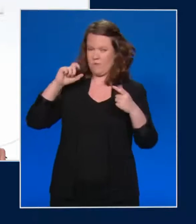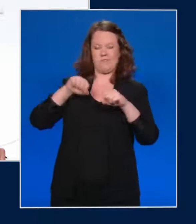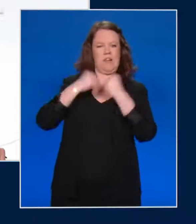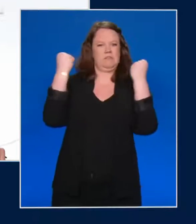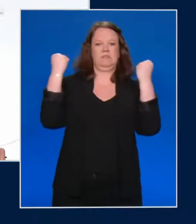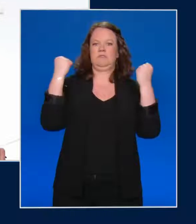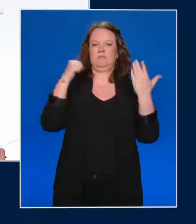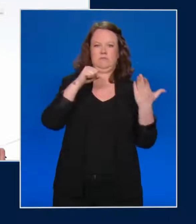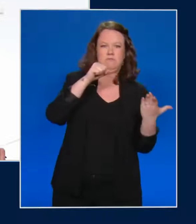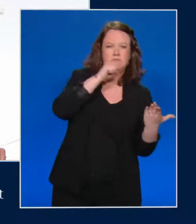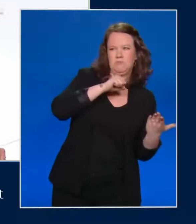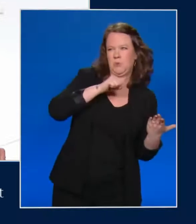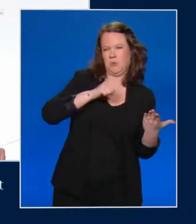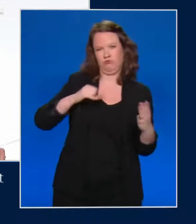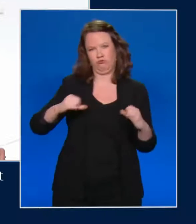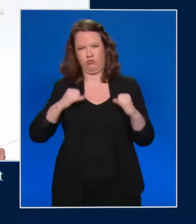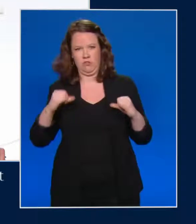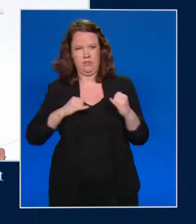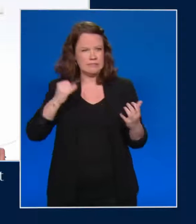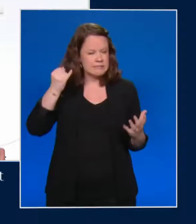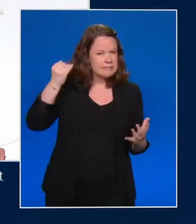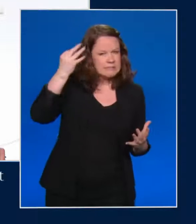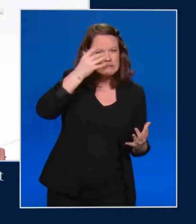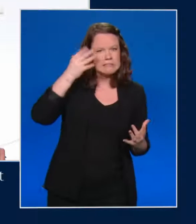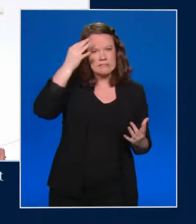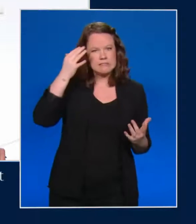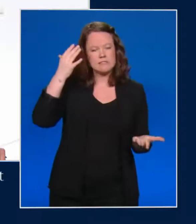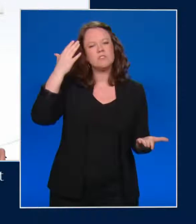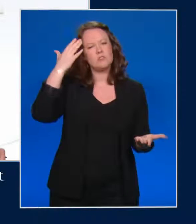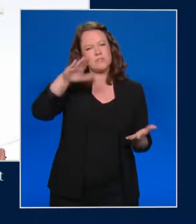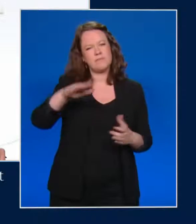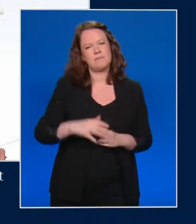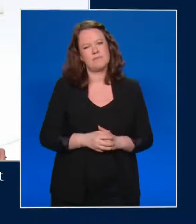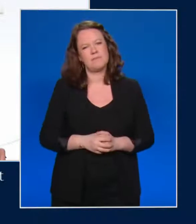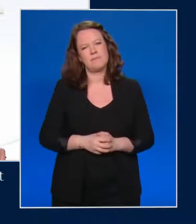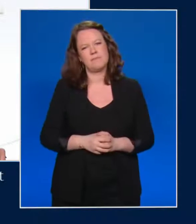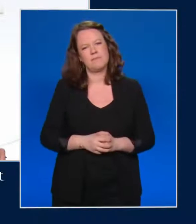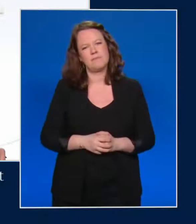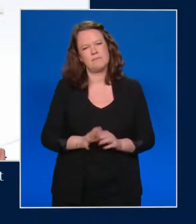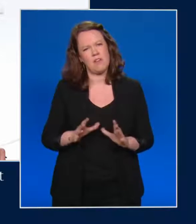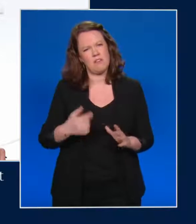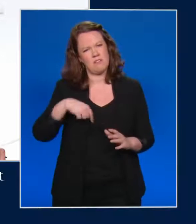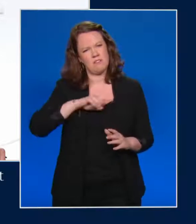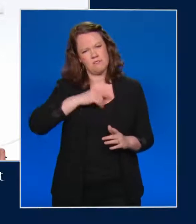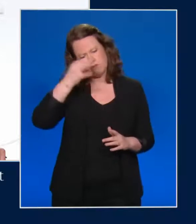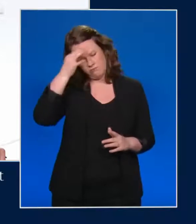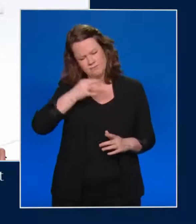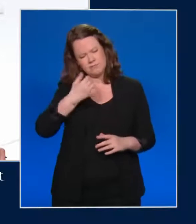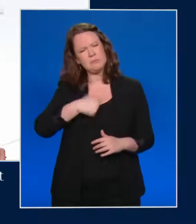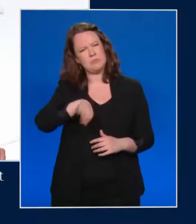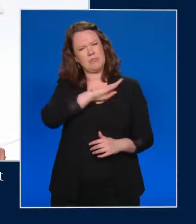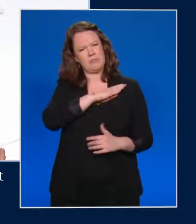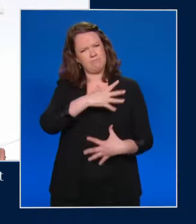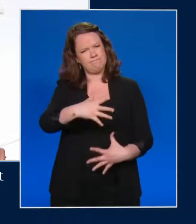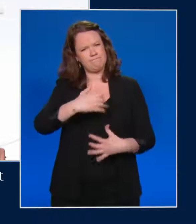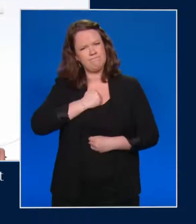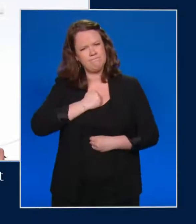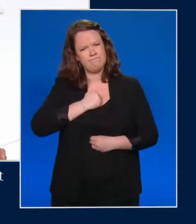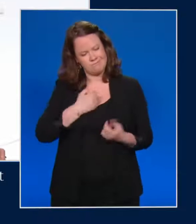inquiètent légitimement elle nous mobilise et nous imposera de prendre des décisions